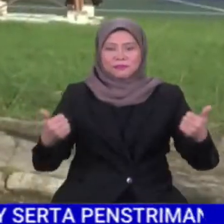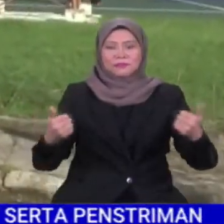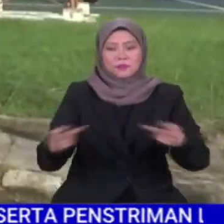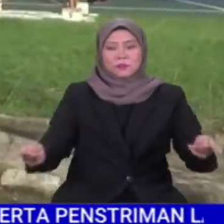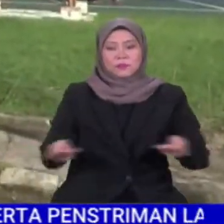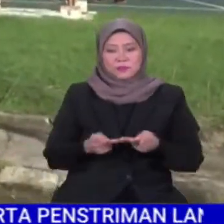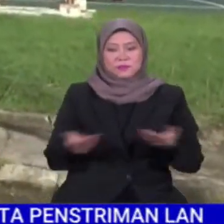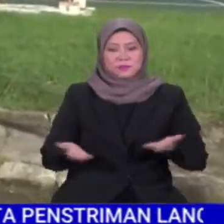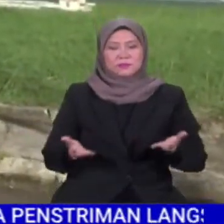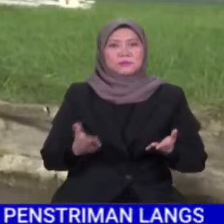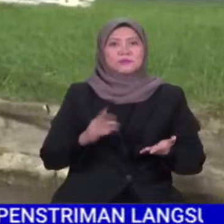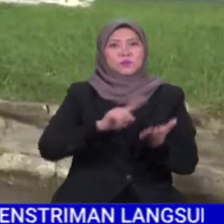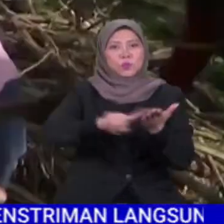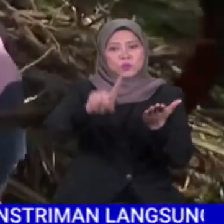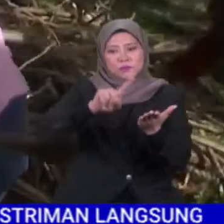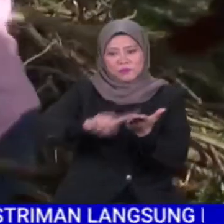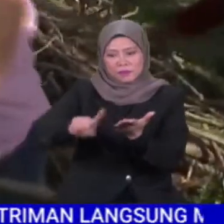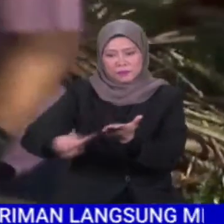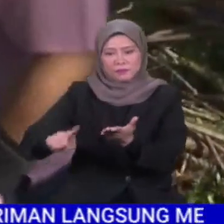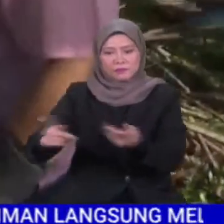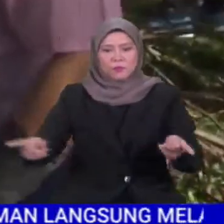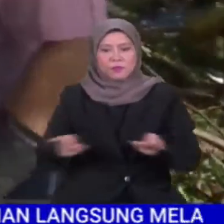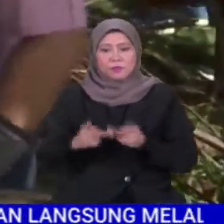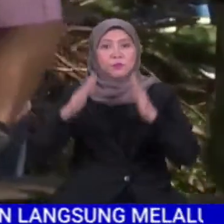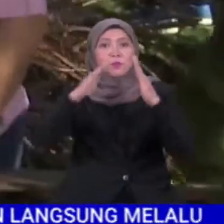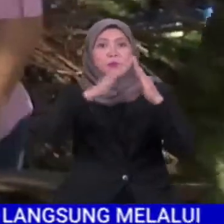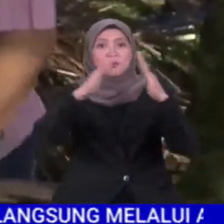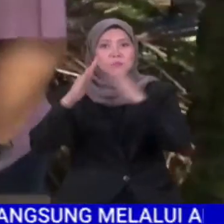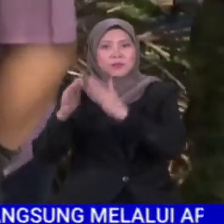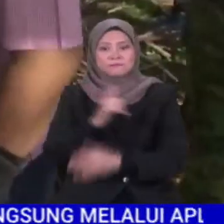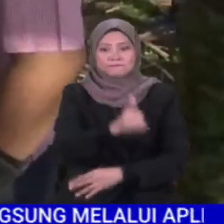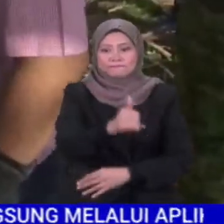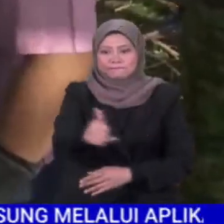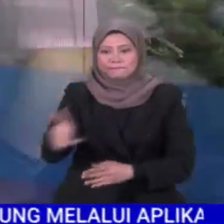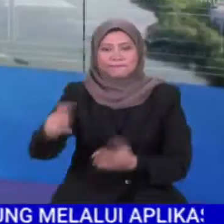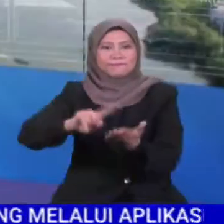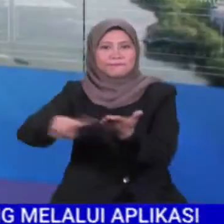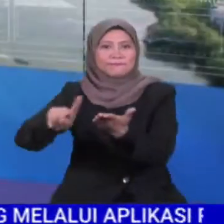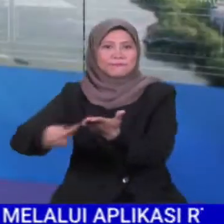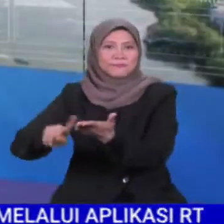kawasan Tawau yang membuat pemeriksaan di kawasan kediaman masing-masing.